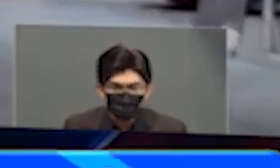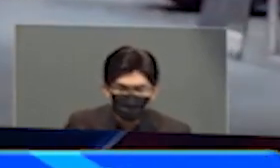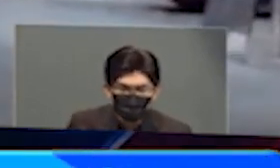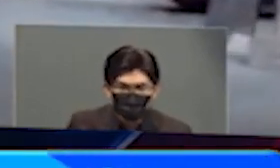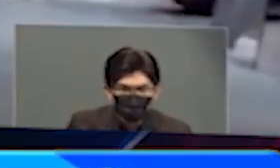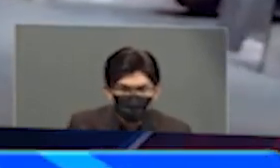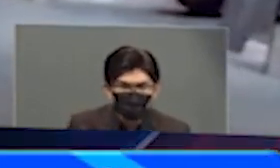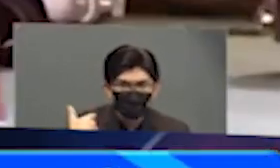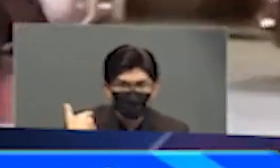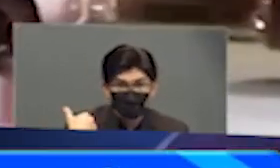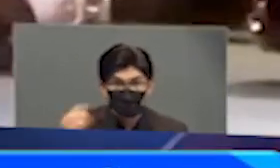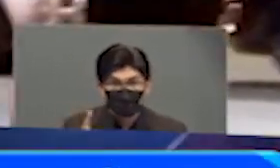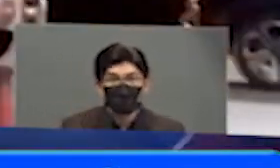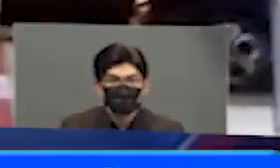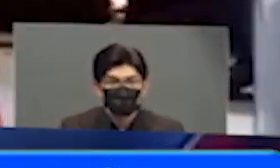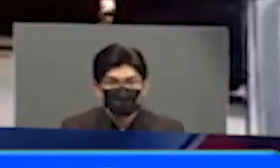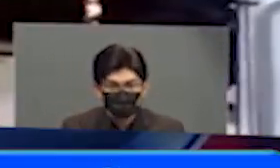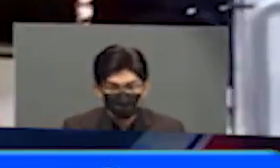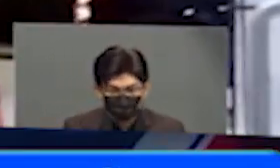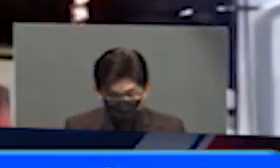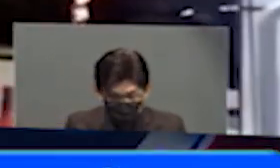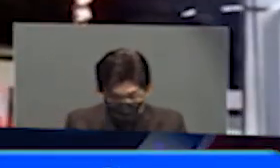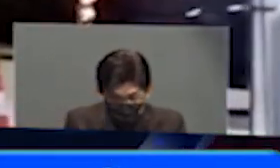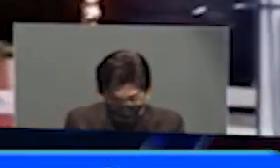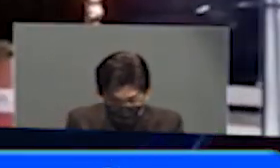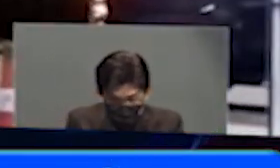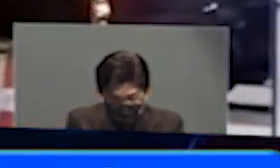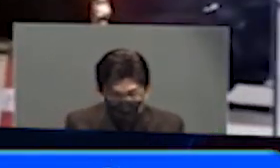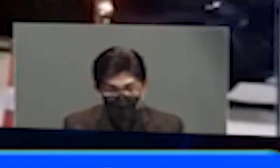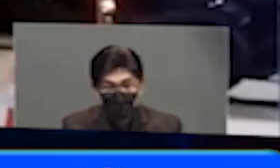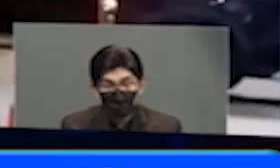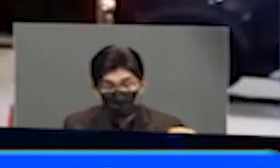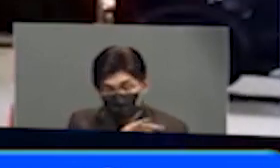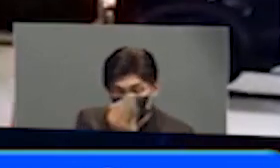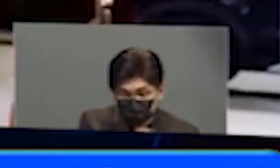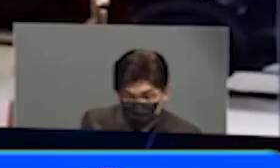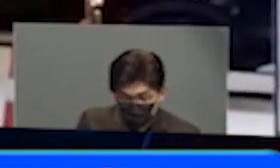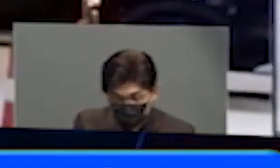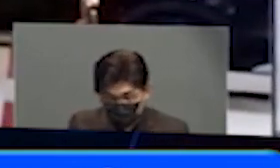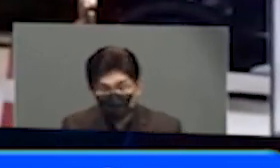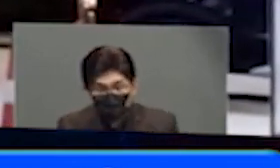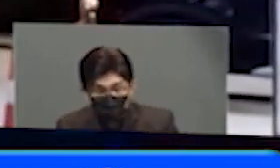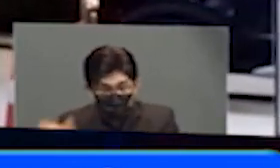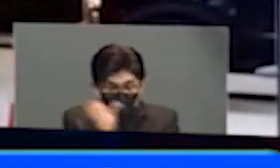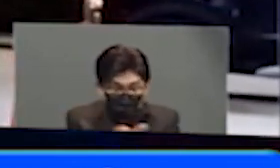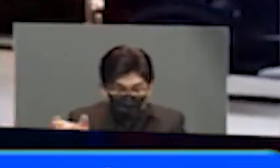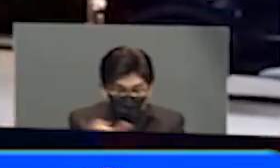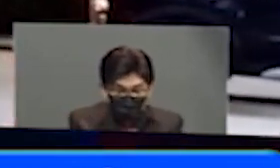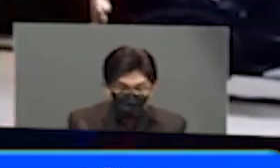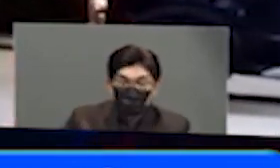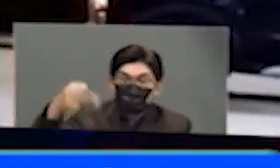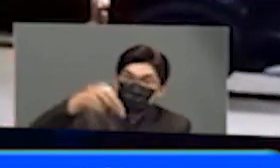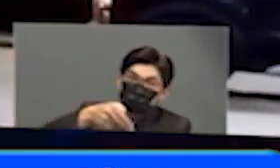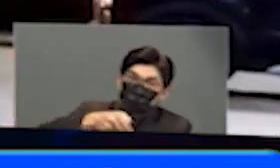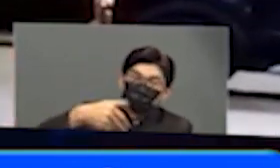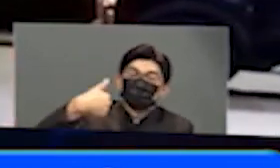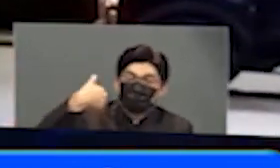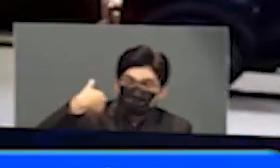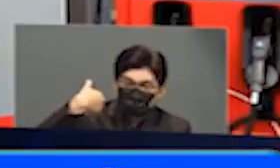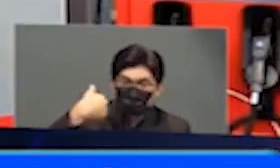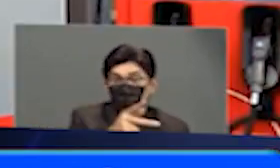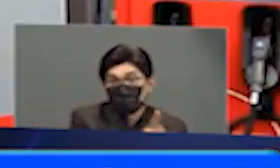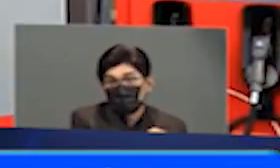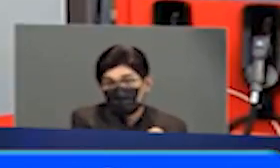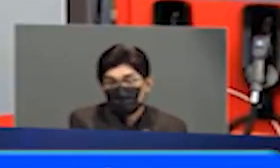การคลังและกระทรวงพลังงานเธอถ้ามาถ้ามาจาก 2กระทรวงพร้อมกันเนี่ยมีแนวโน้มอ่า